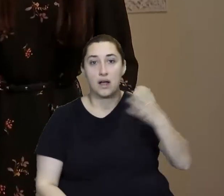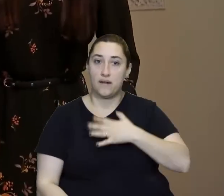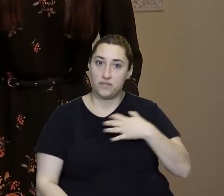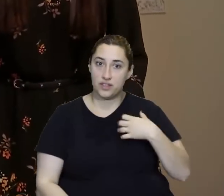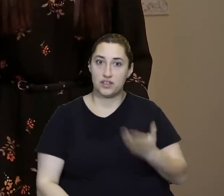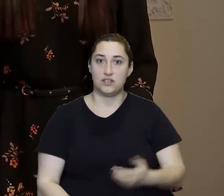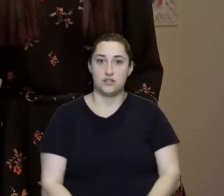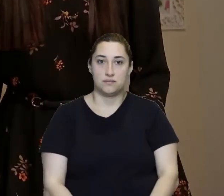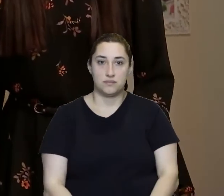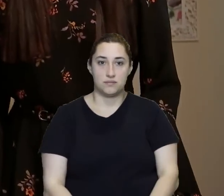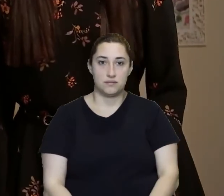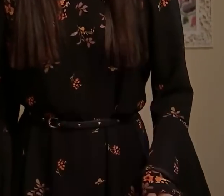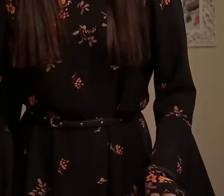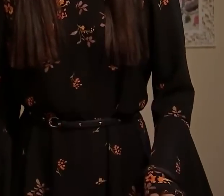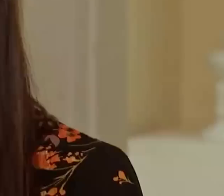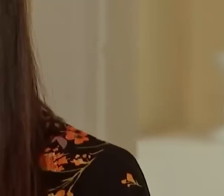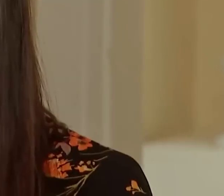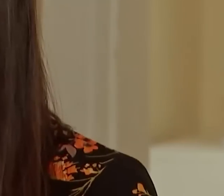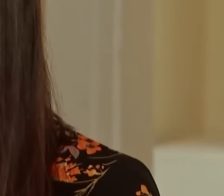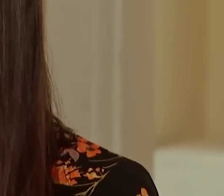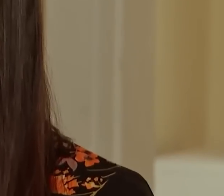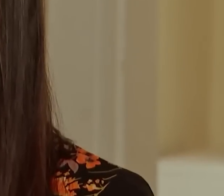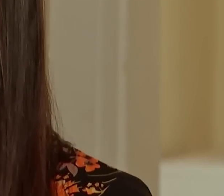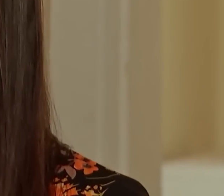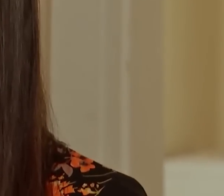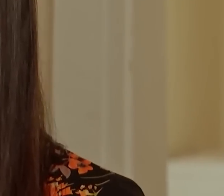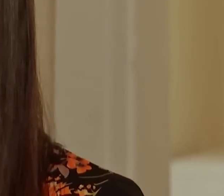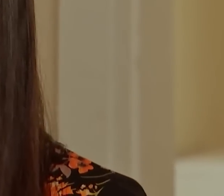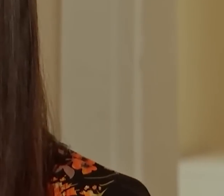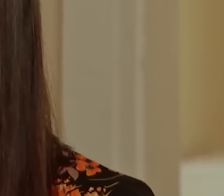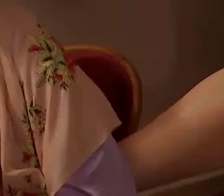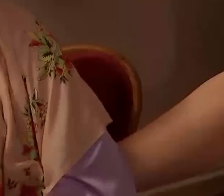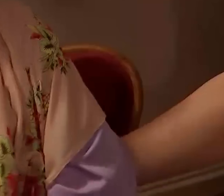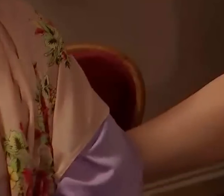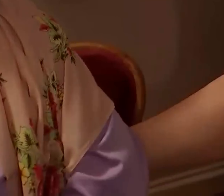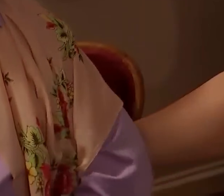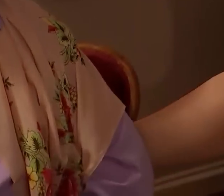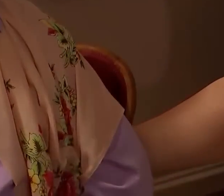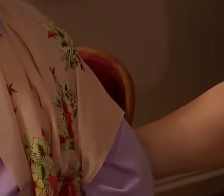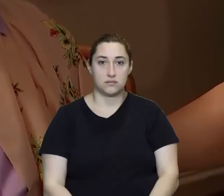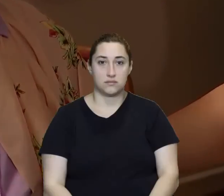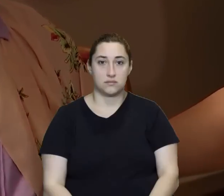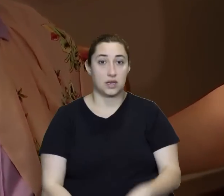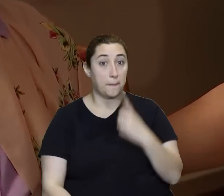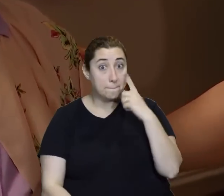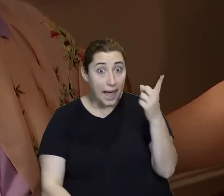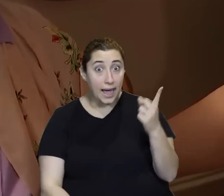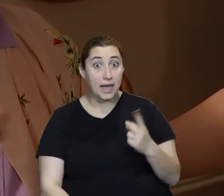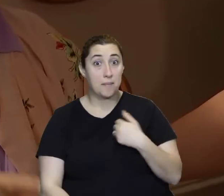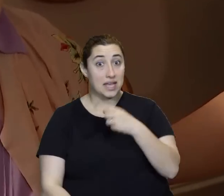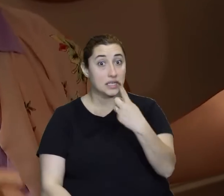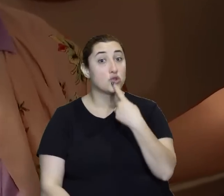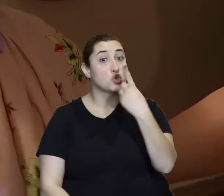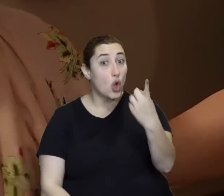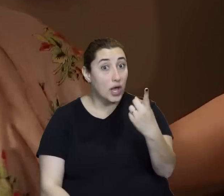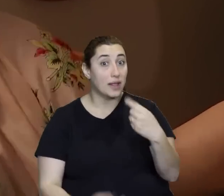Anneciğim. Bakışlar dehşetle odaya odaklandı. Zehra huzursuz, kaygılı. Fikriye Melike'ye döndü. Bak, ben